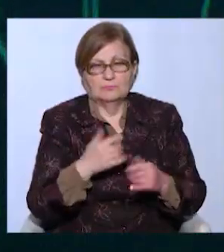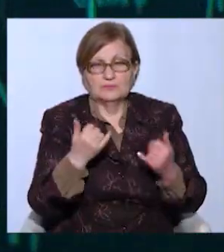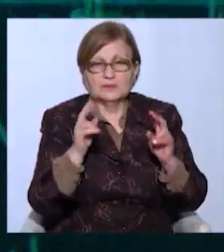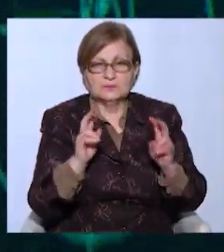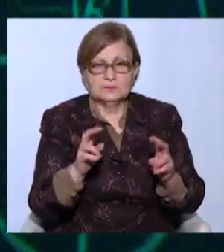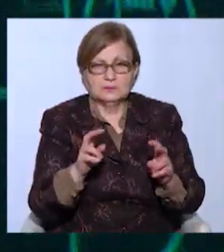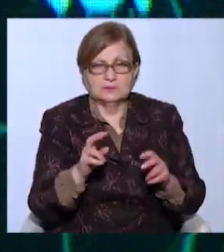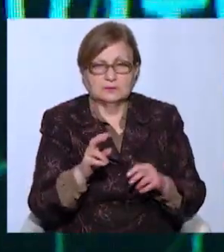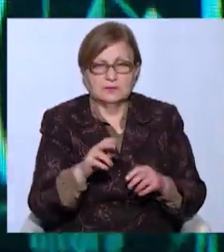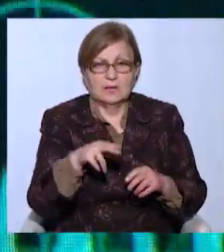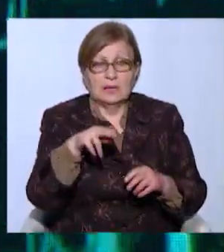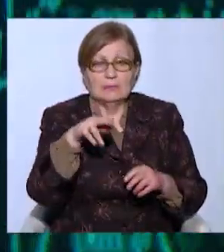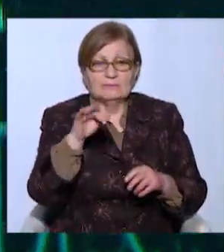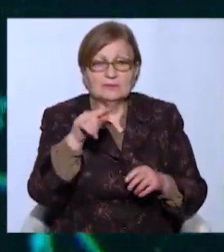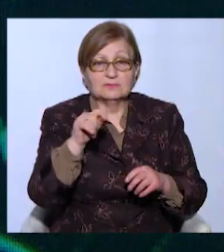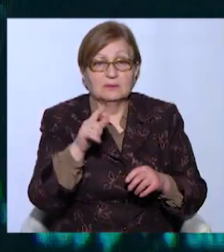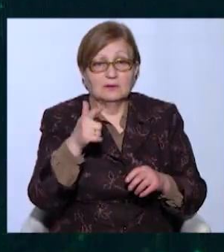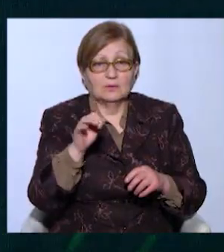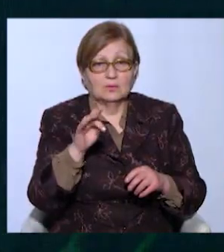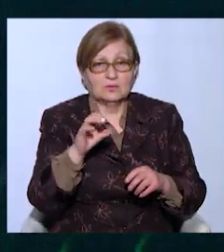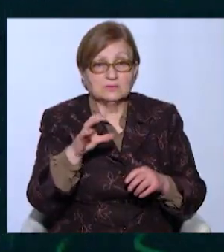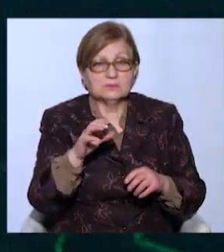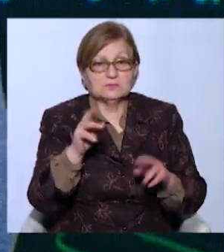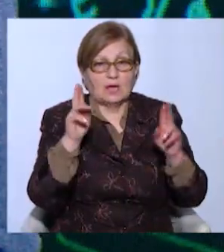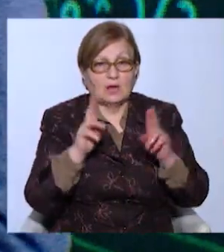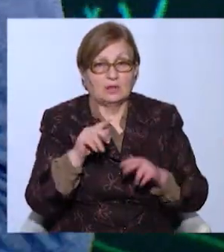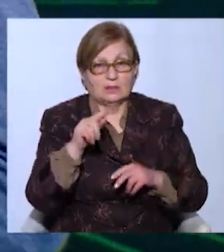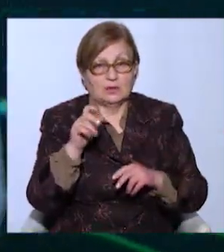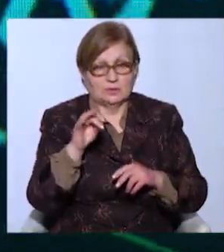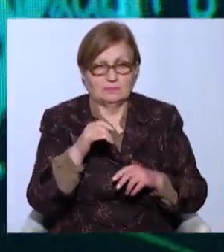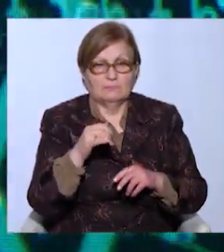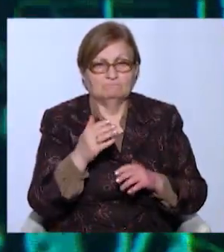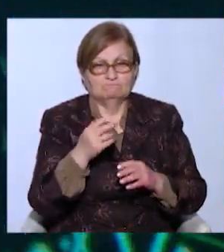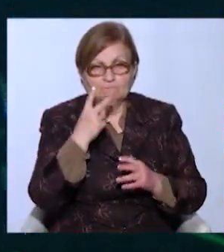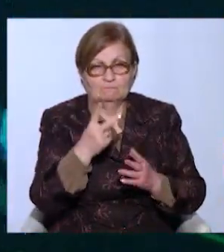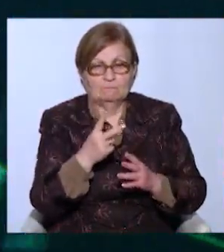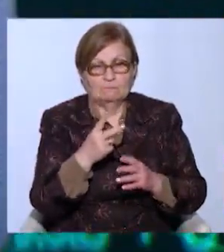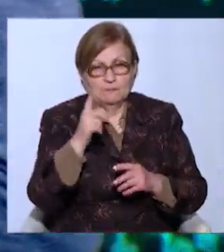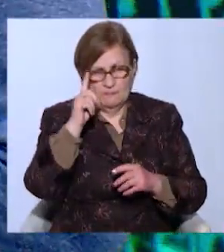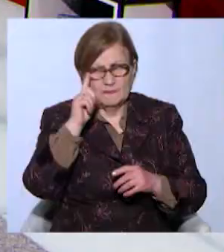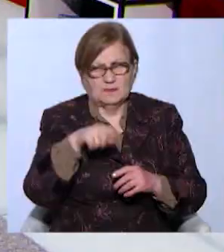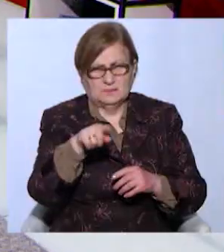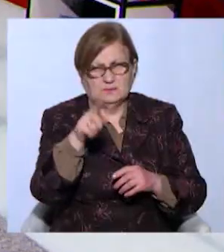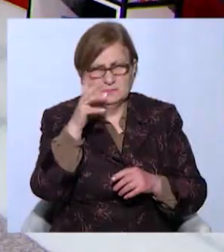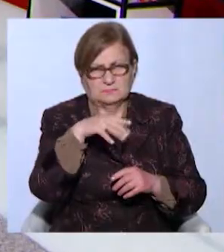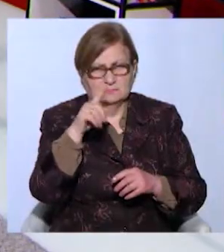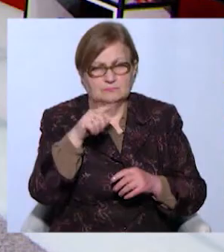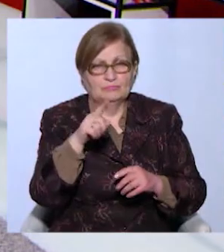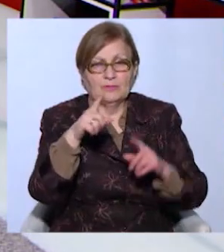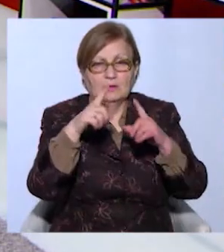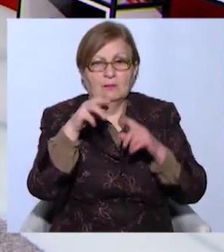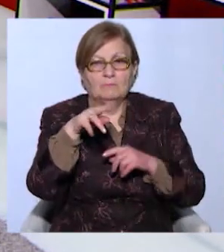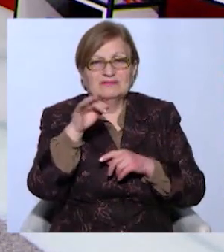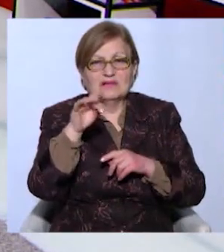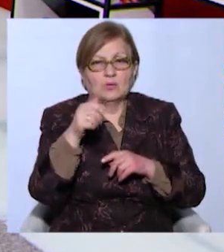თემაა პითაგორას თეორემა. მოდით გადავიდეთ პირდაპირ საქმეზე. როგორც მოგეხსენებათ, პითაგორას